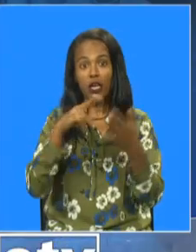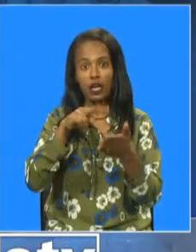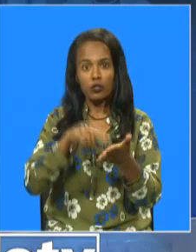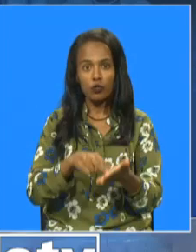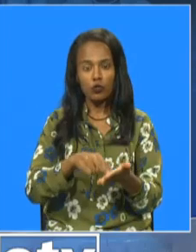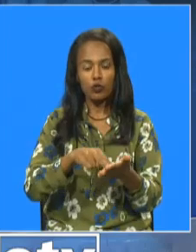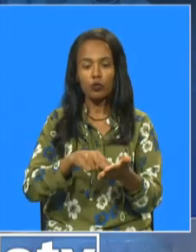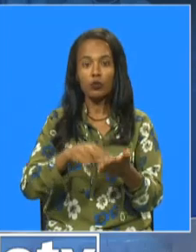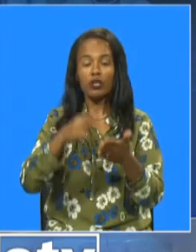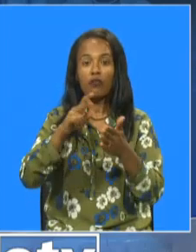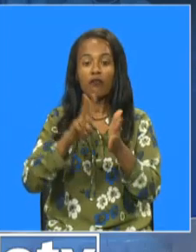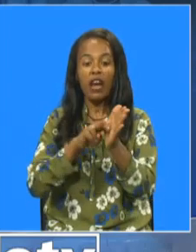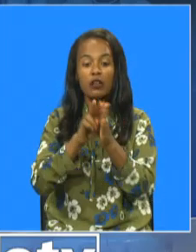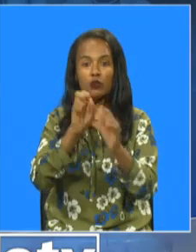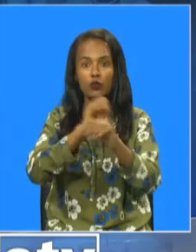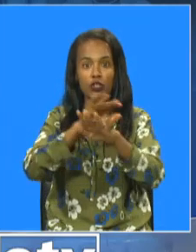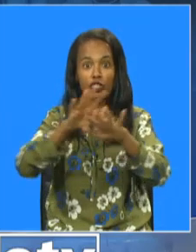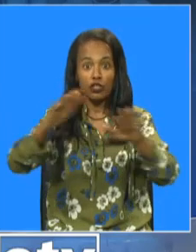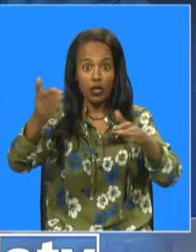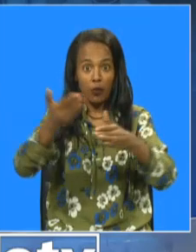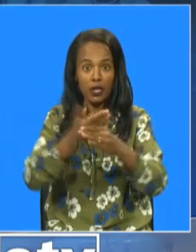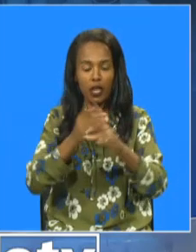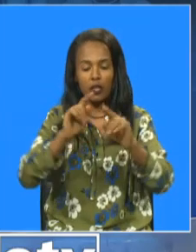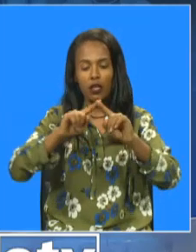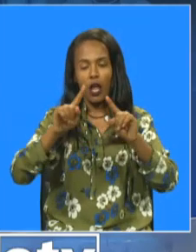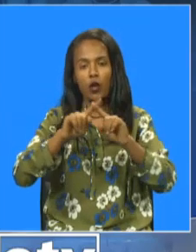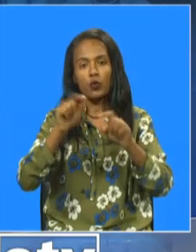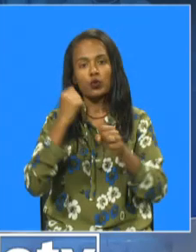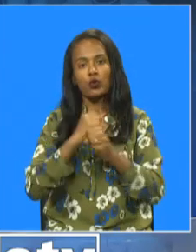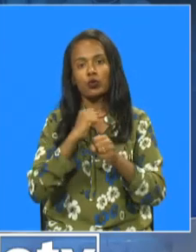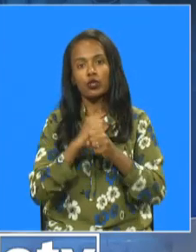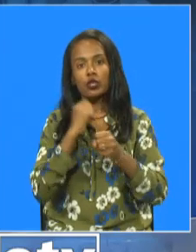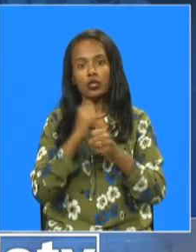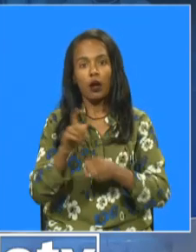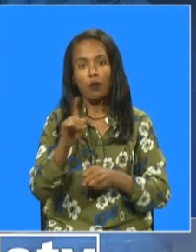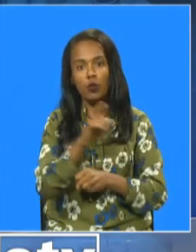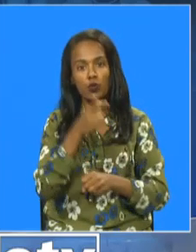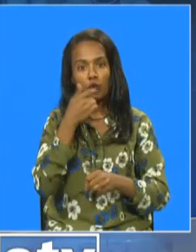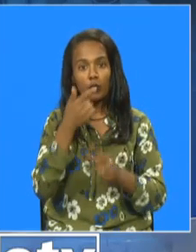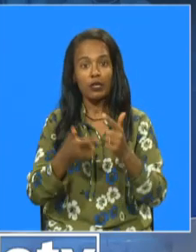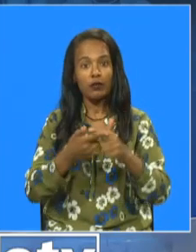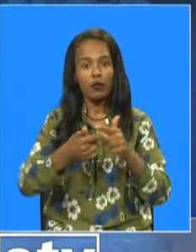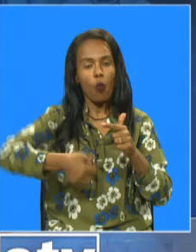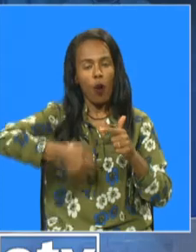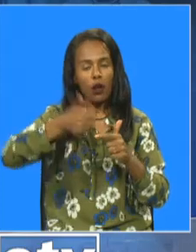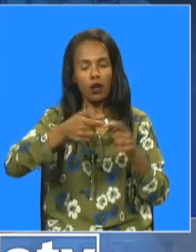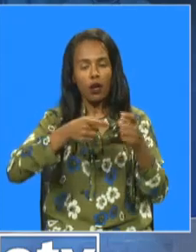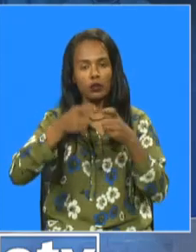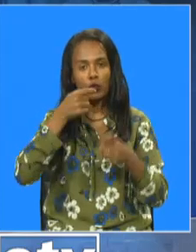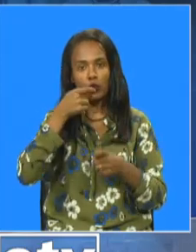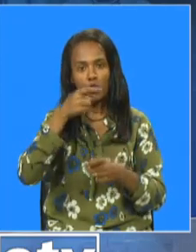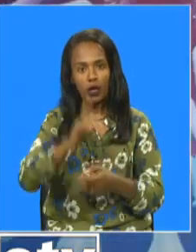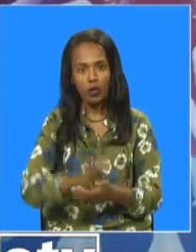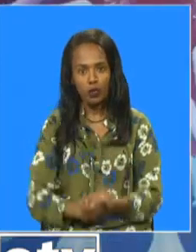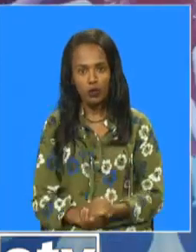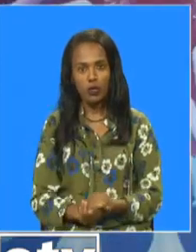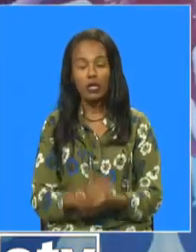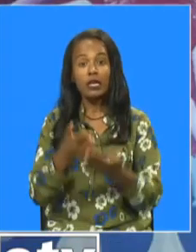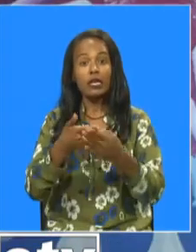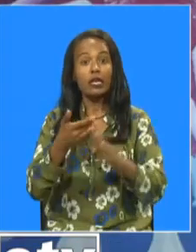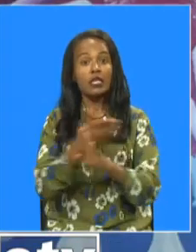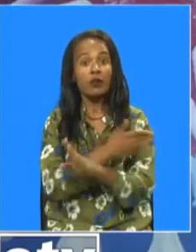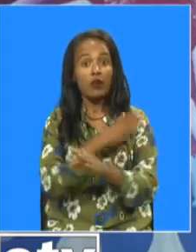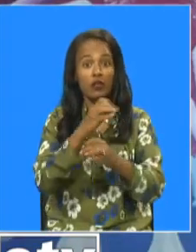ኢንስቲትዩትም የቫይረሱን ስርጭት ለመግታት የተለያዩ ስራዎችን እያከናወነ መሆኑን ነው ምክትል ዋና ዳይሬክተሩ የተናገሩት። ከዚህ